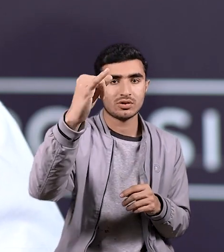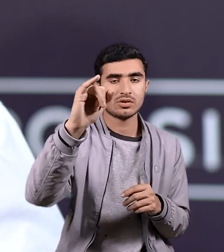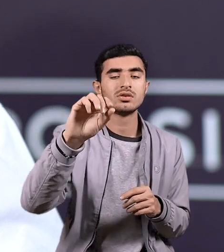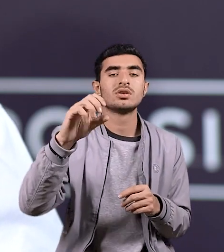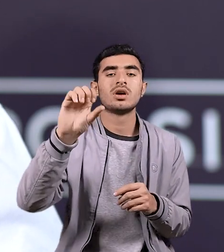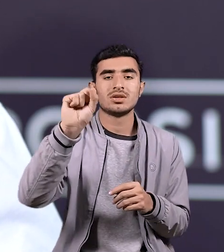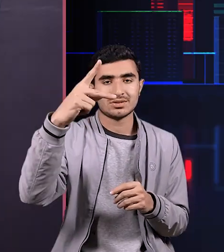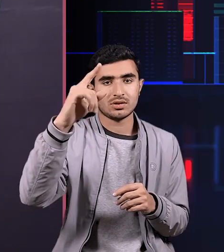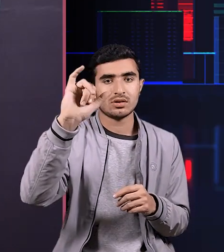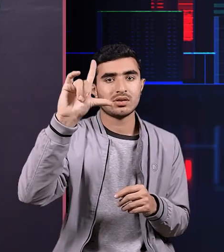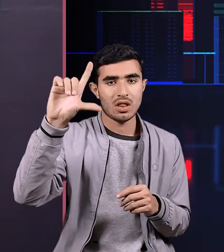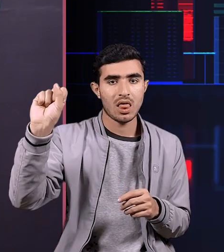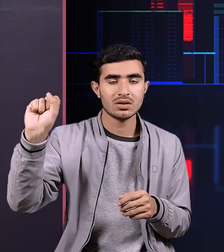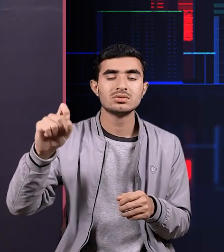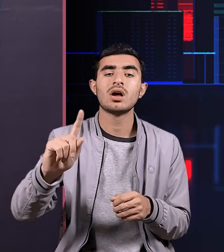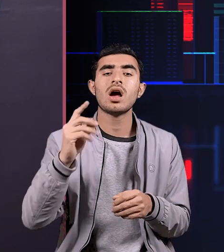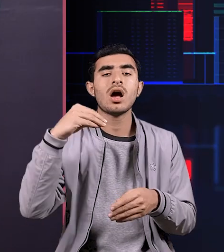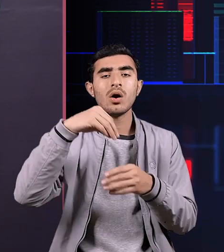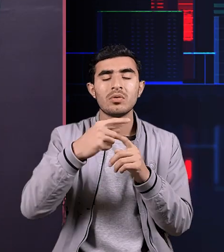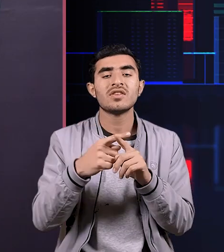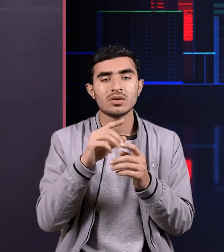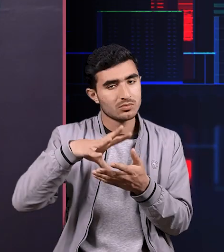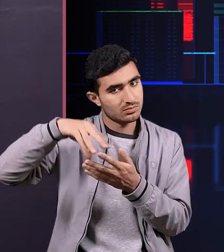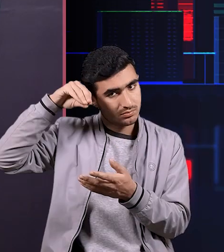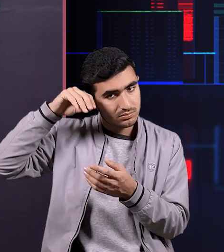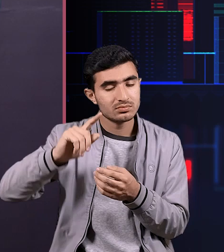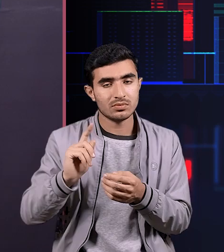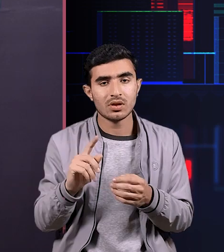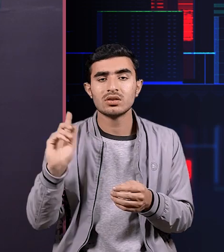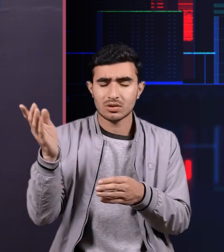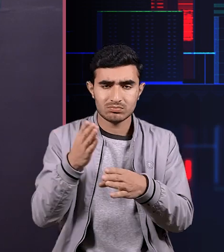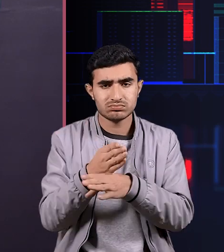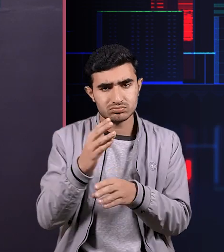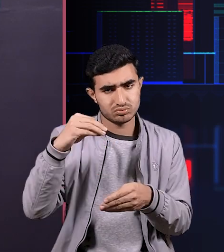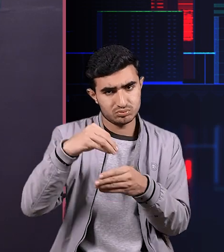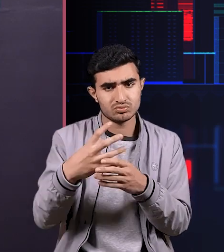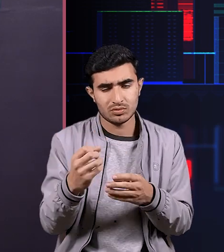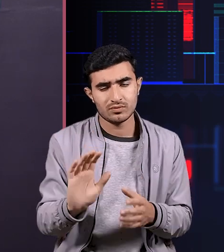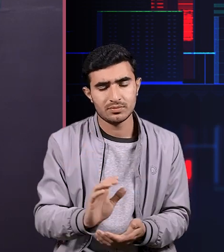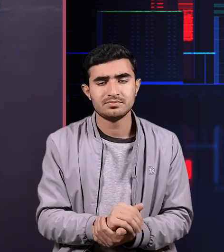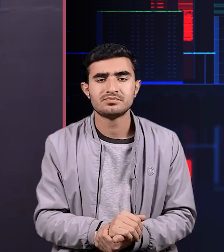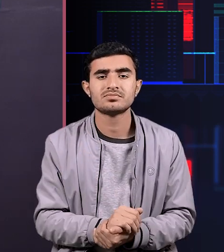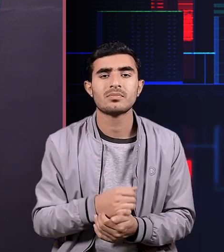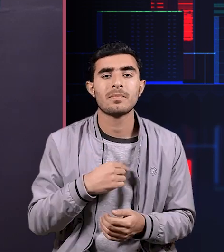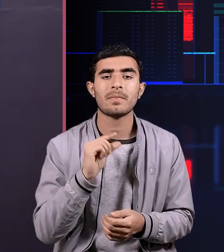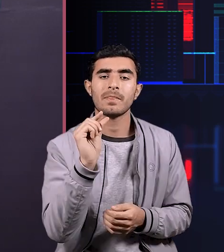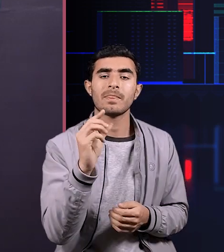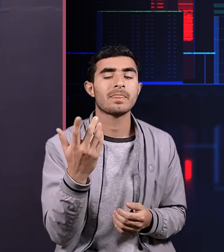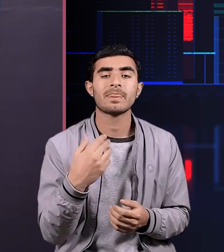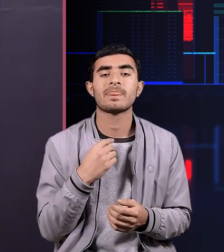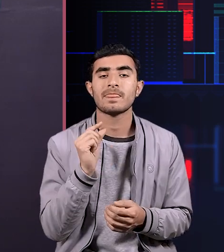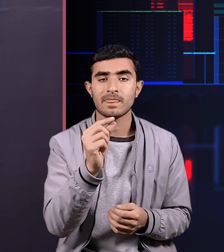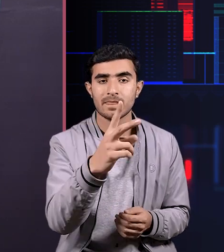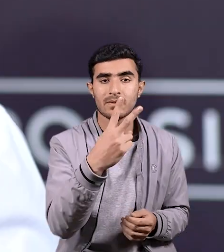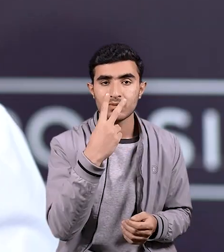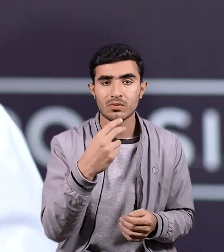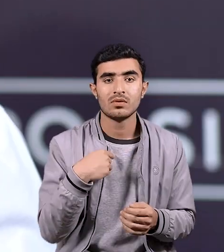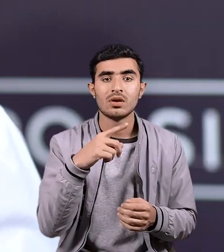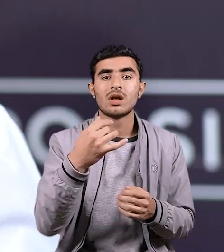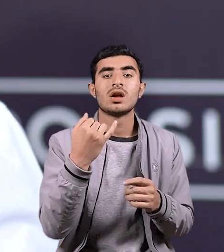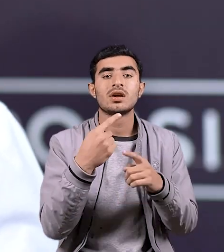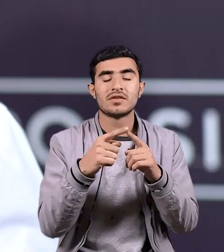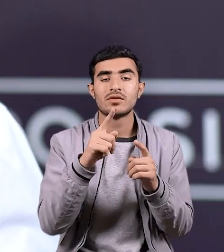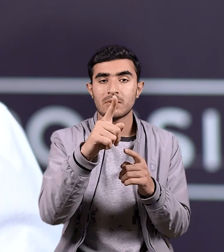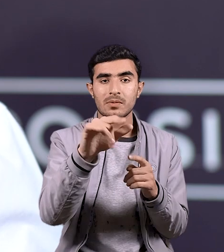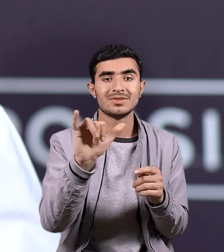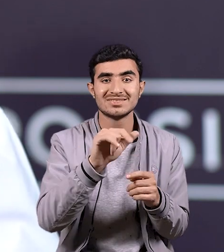समझें, और ना सिर्फ अपने लिए समझें बल्कि कम्युनिटी बिल्ड करें अपने अराउंड। बहुत सारे अभी कम्युनिटी बिल्डिंग इनिशिएटिव्स लिए जा रहे